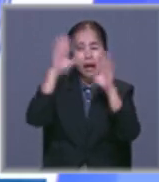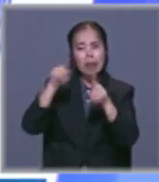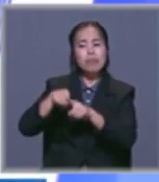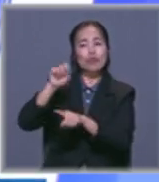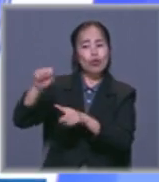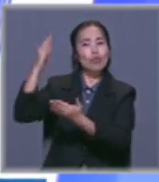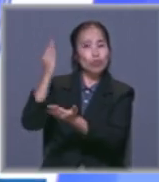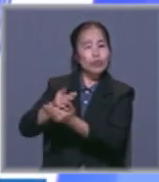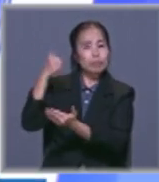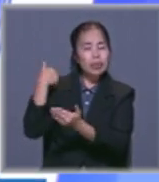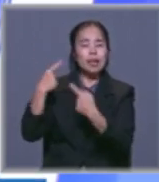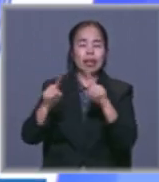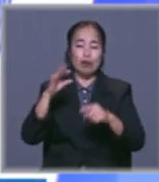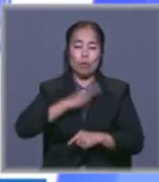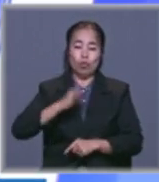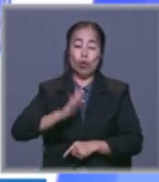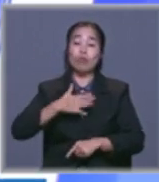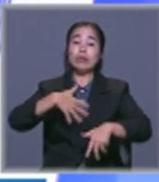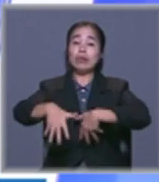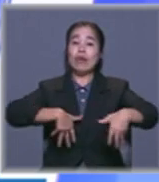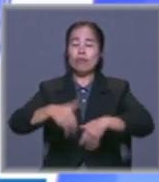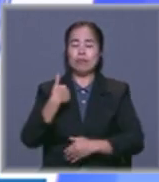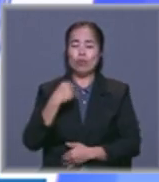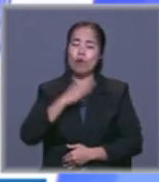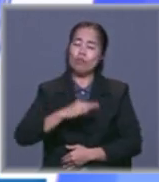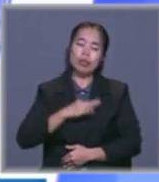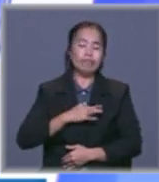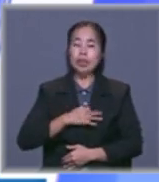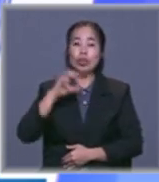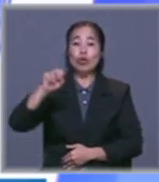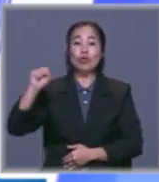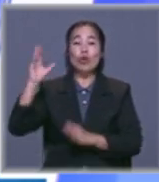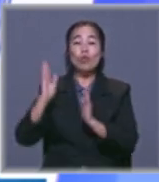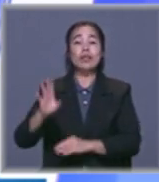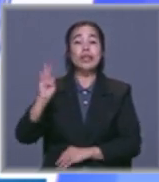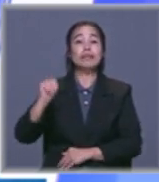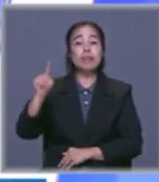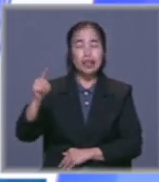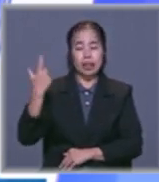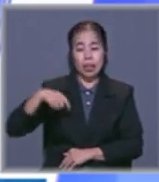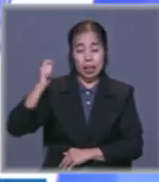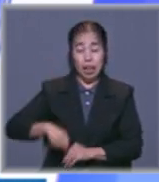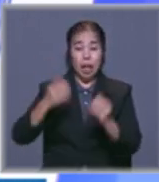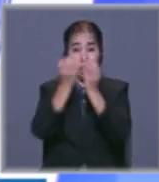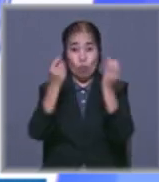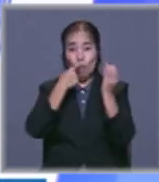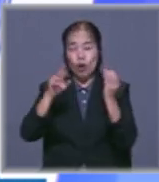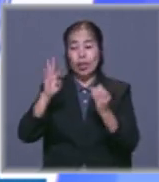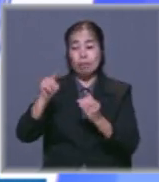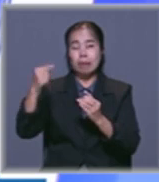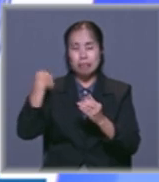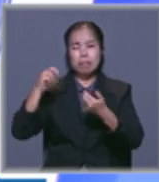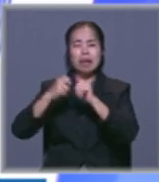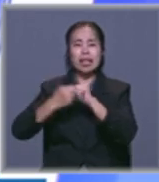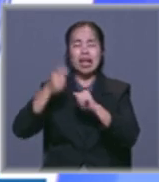ฉะนั้นความรู้สึกของสังคมเป็นแบบนี้นะครับในกรณี41ส.ส.เพราะฉะนั้นเมื่อศาลรัฐธรรมนูญวินิจฉัยว่า41ส.ส.นั้นมีปัญหาจริงๆแค่